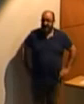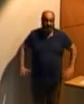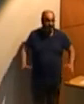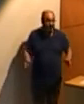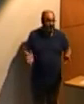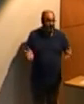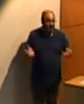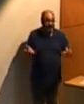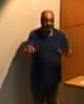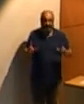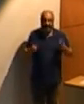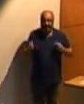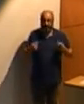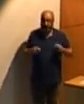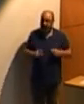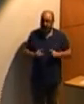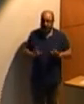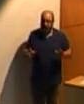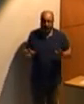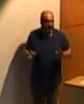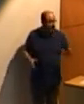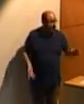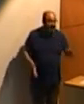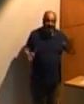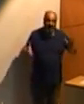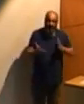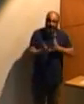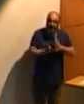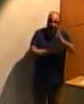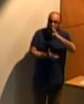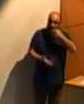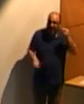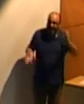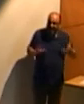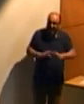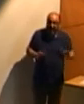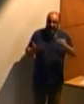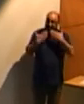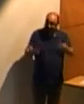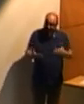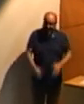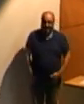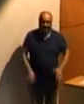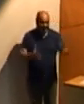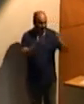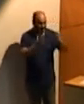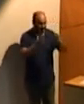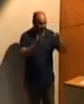d'autres questions plus de transit main merci encore